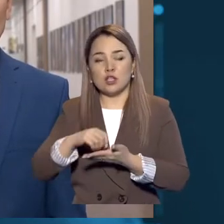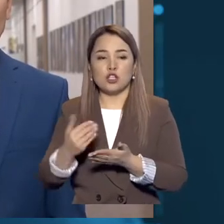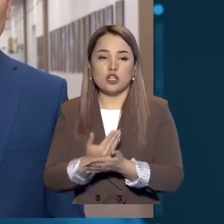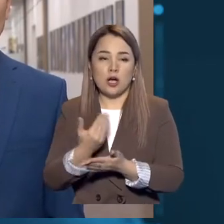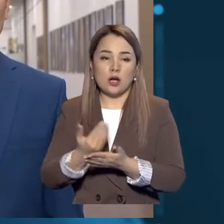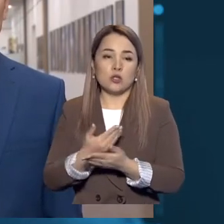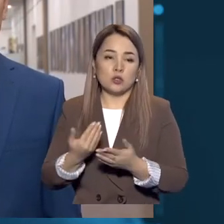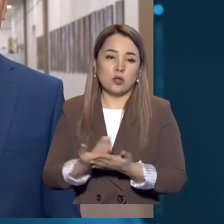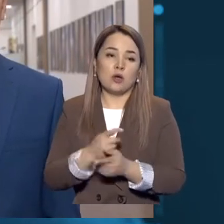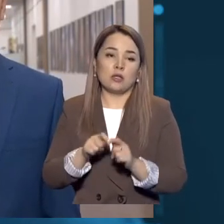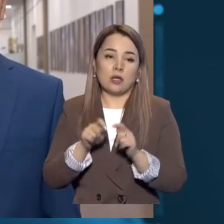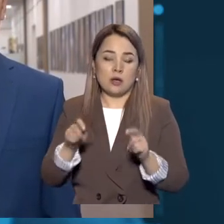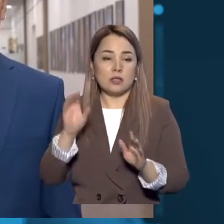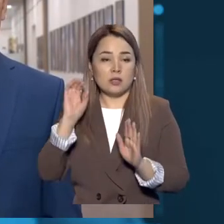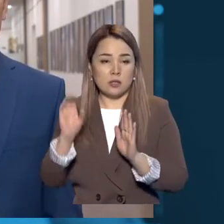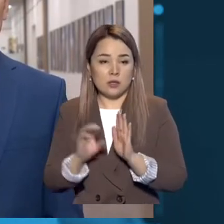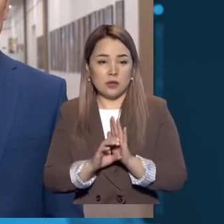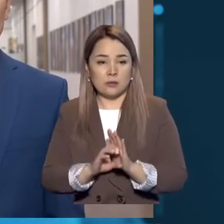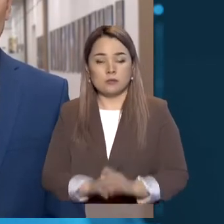ма?